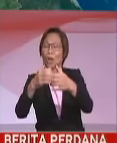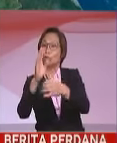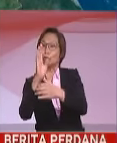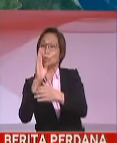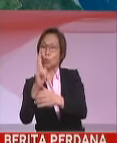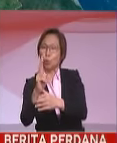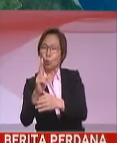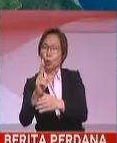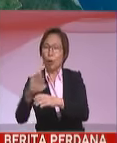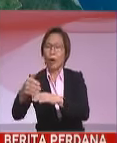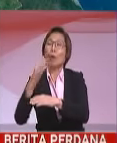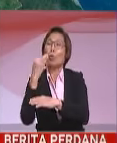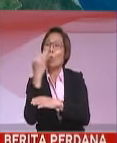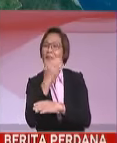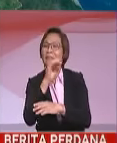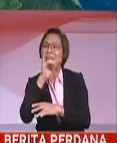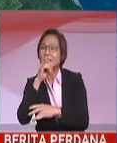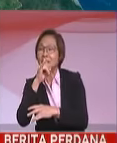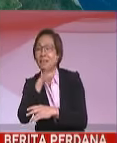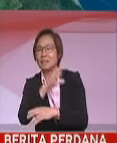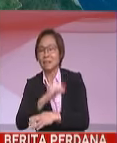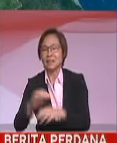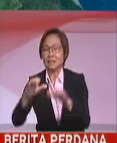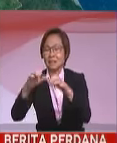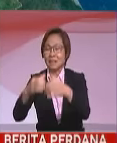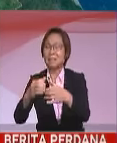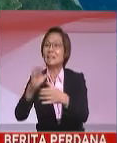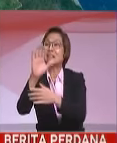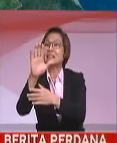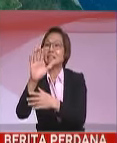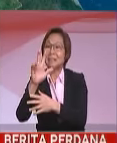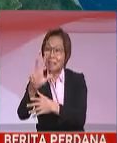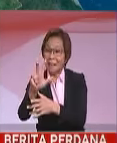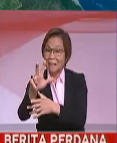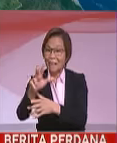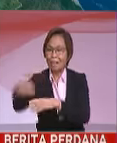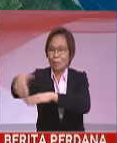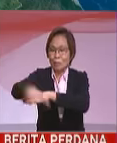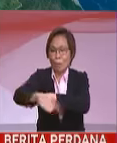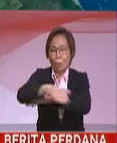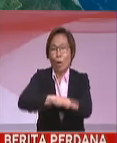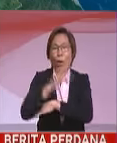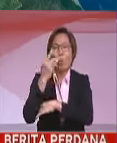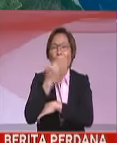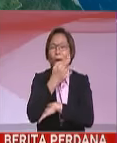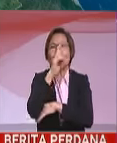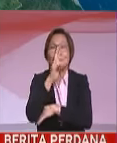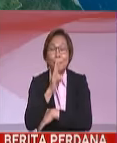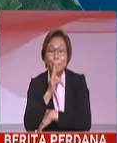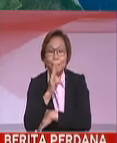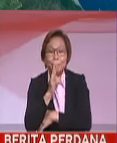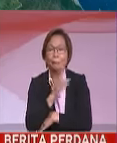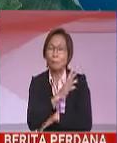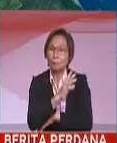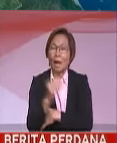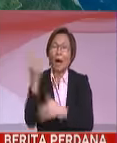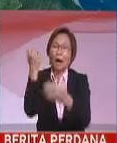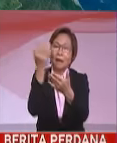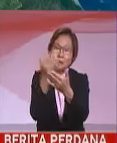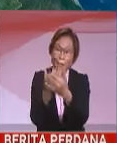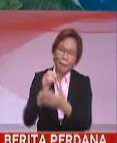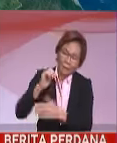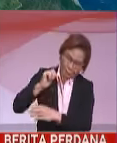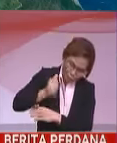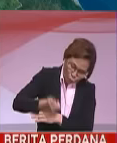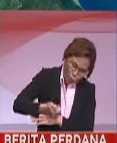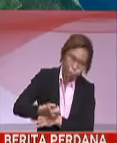kawasan perairan yang bertanda jingga dan kategori ketiga di kawasan perairan yang bertanda merah sehingga ke hari